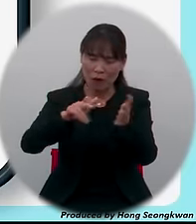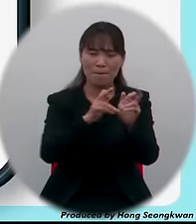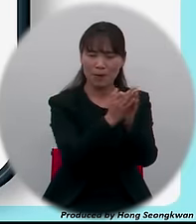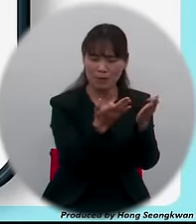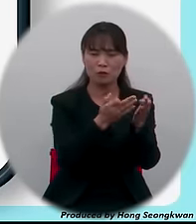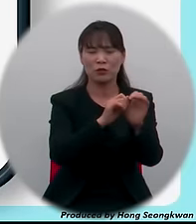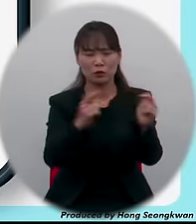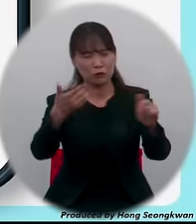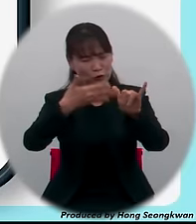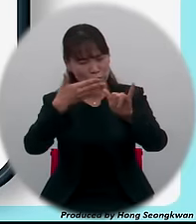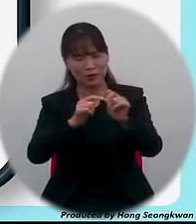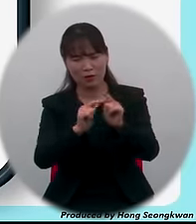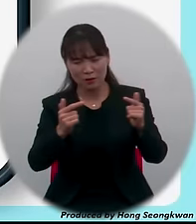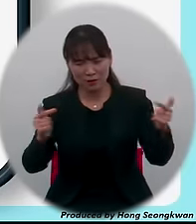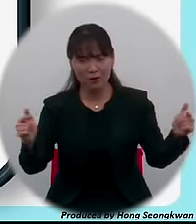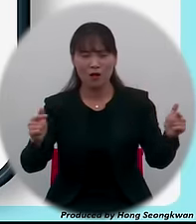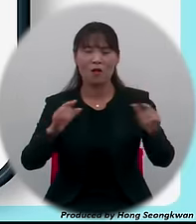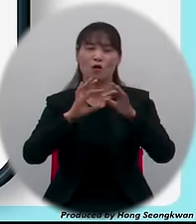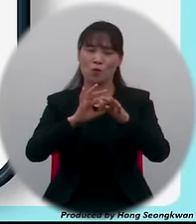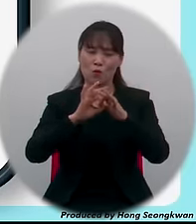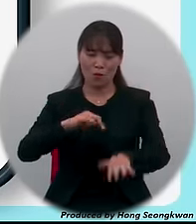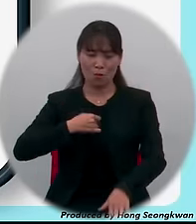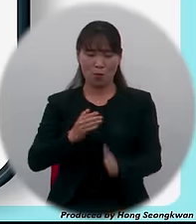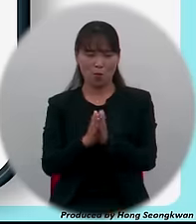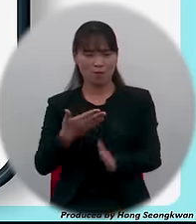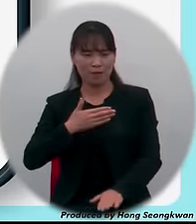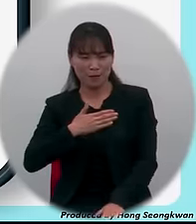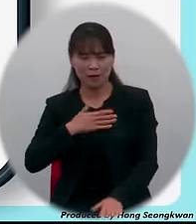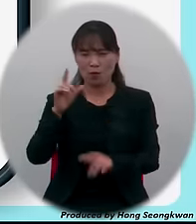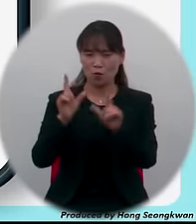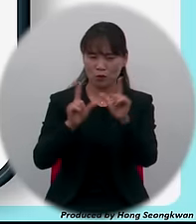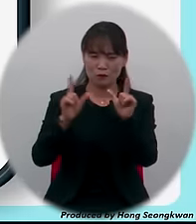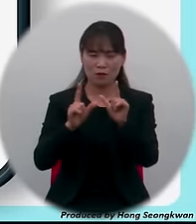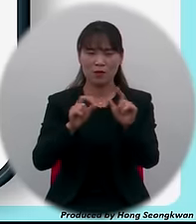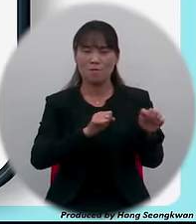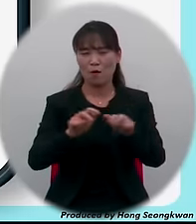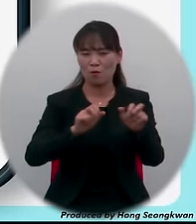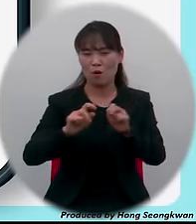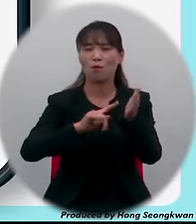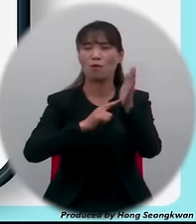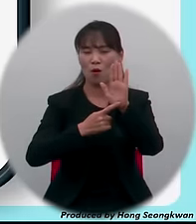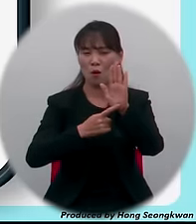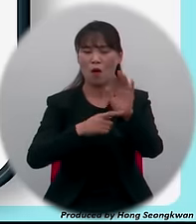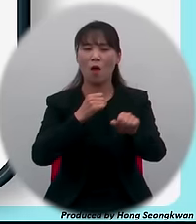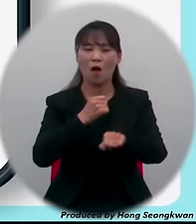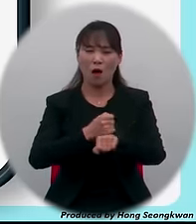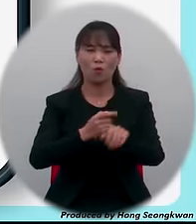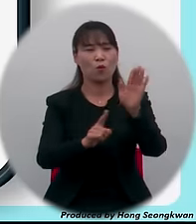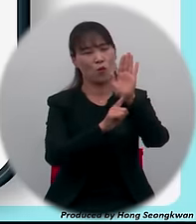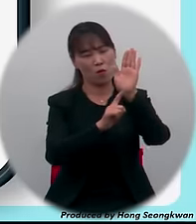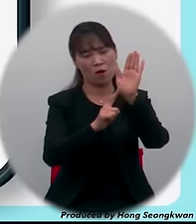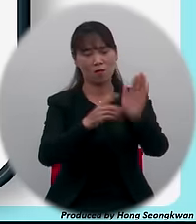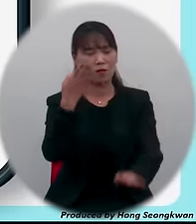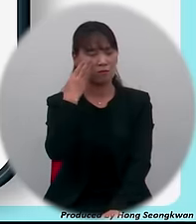인스타 페이스북 유튜브 소폼 이런 다양한 플랫폼을 통해서 자신의 감정이나 모습을 직관적으로 표현하고